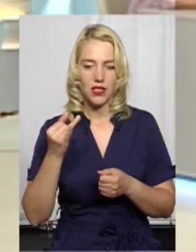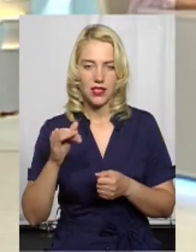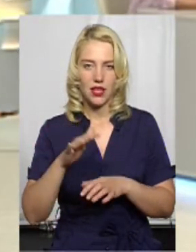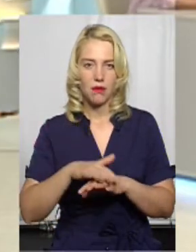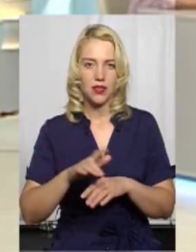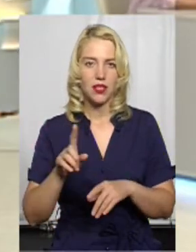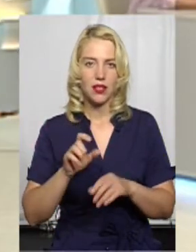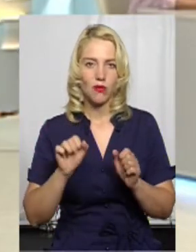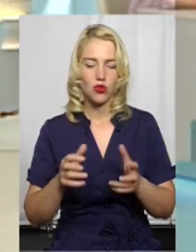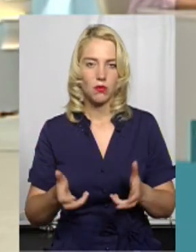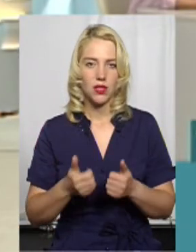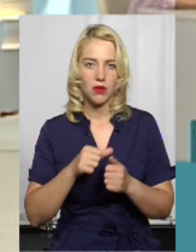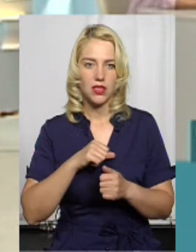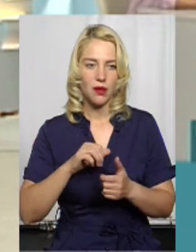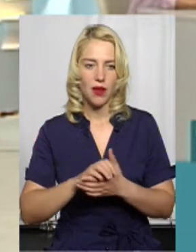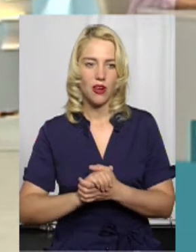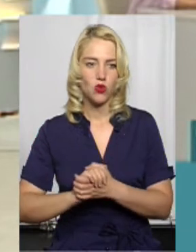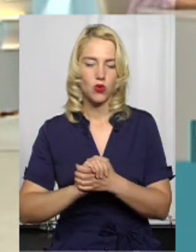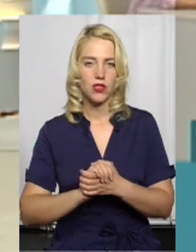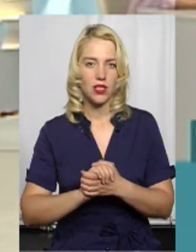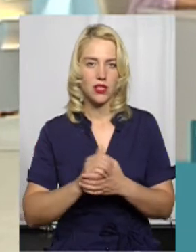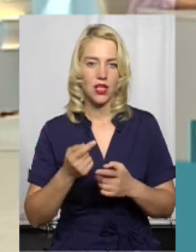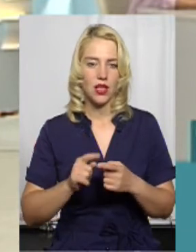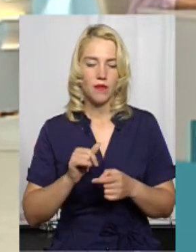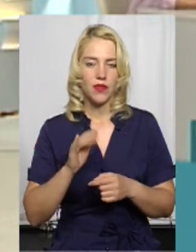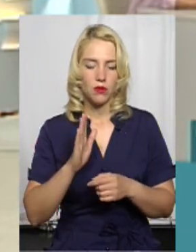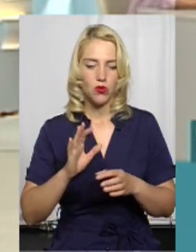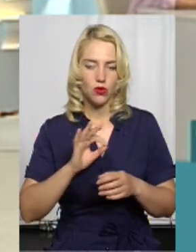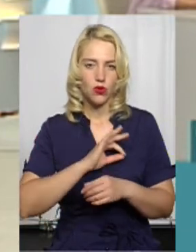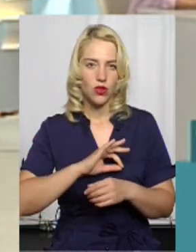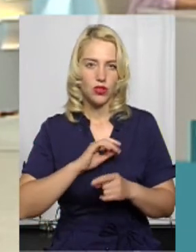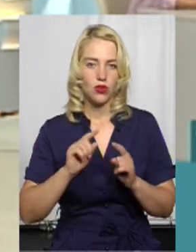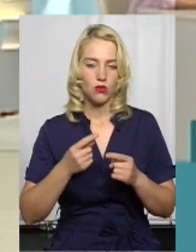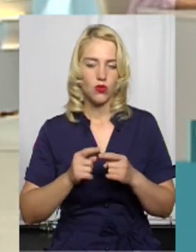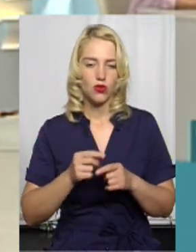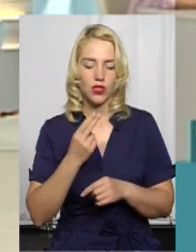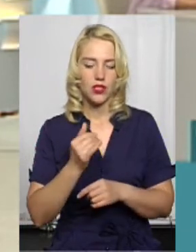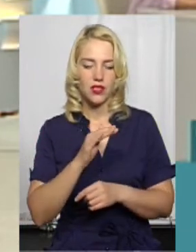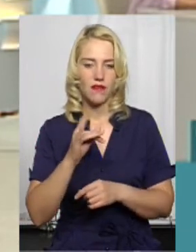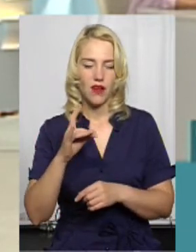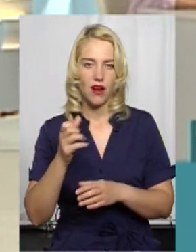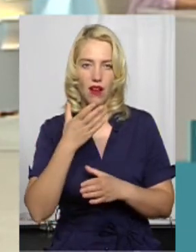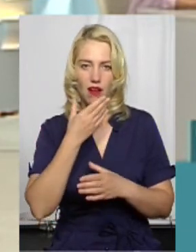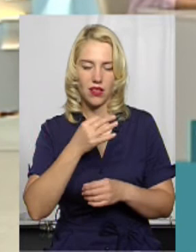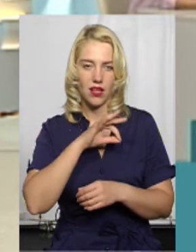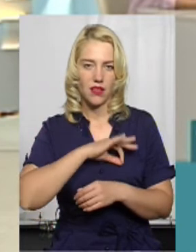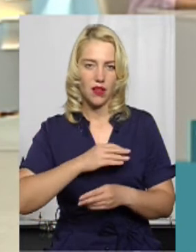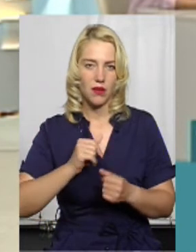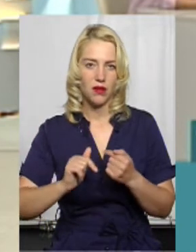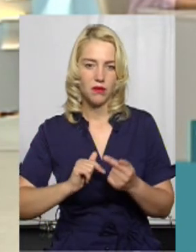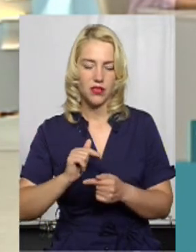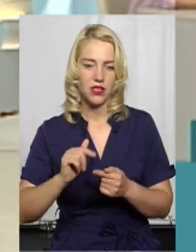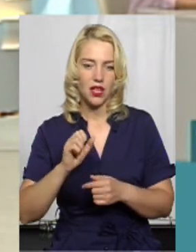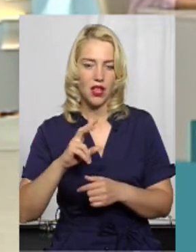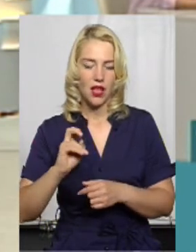які може підтримувати сама асоціація горіховодів, будуть дуже корисні. Тому що у цифрах це дуже гарний, рентабельний бізнес,